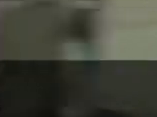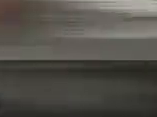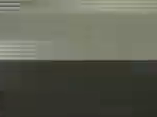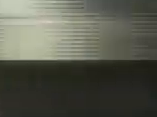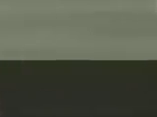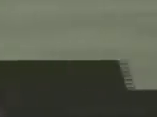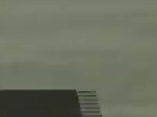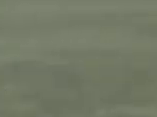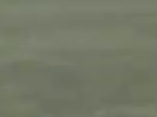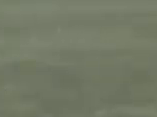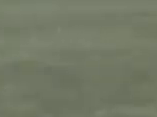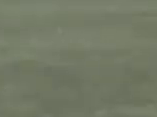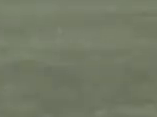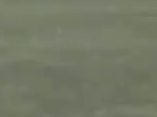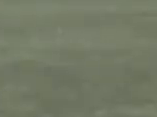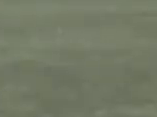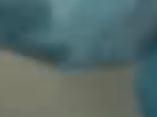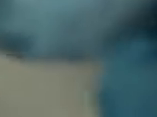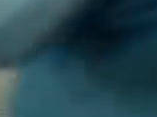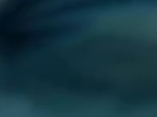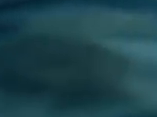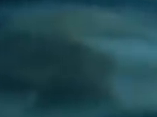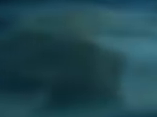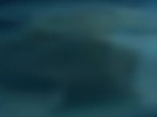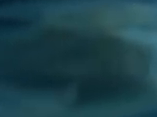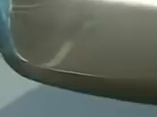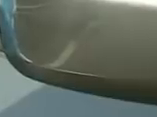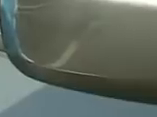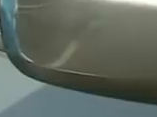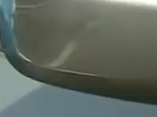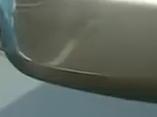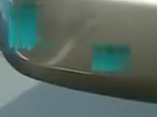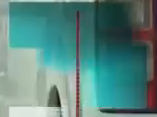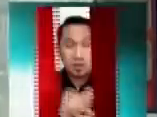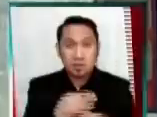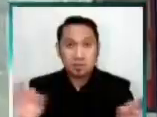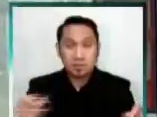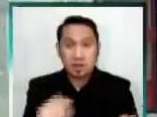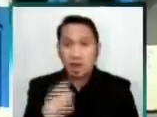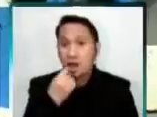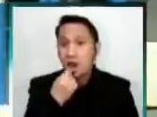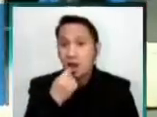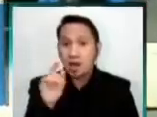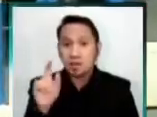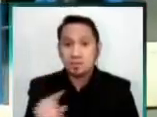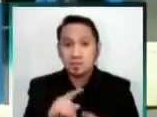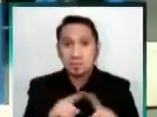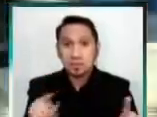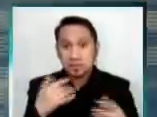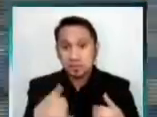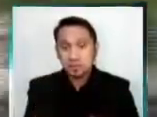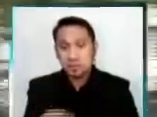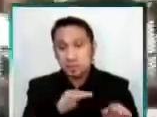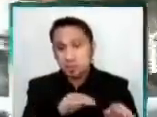testing center. Sa drive-thru testing sa Quirino Grandstand sa Maynila, libre ang RT-PCR test pero blockbuster din ang pila ng mga